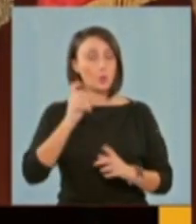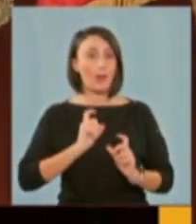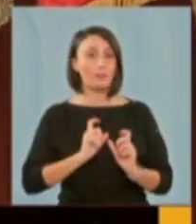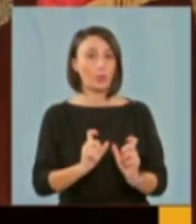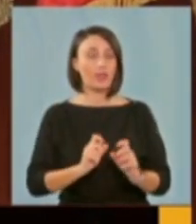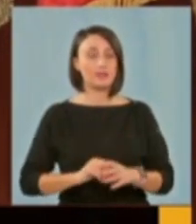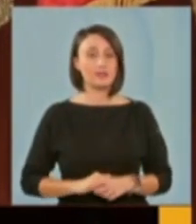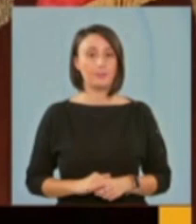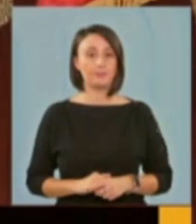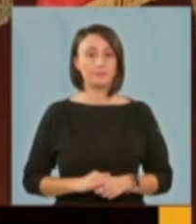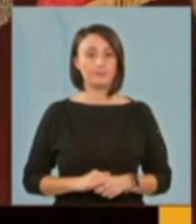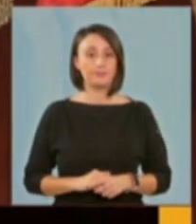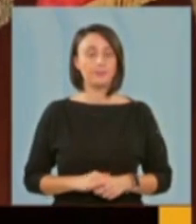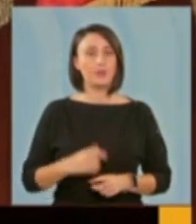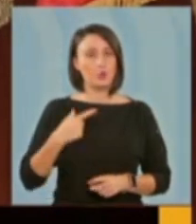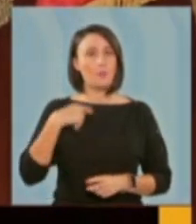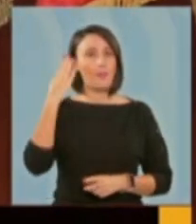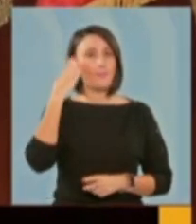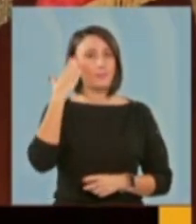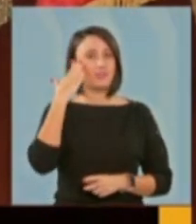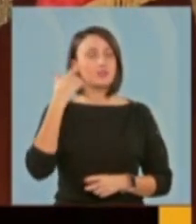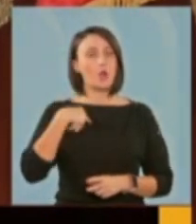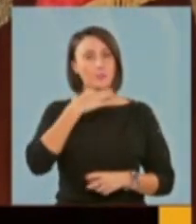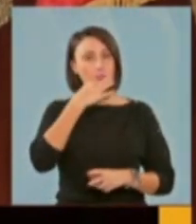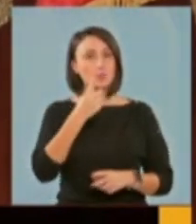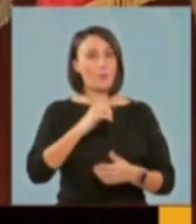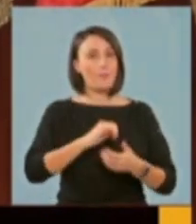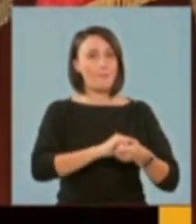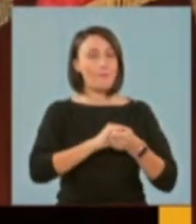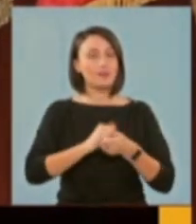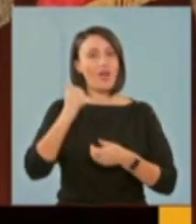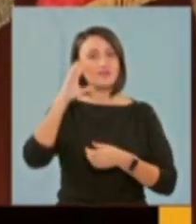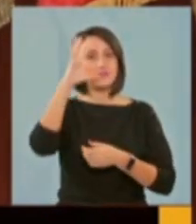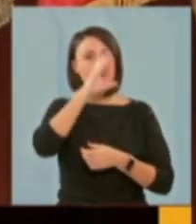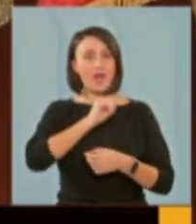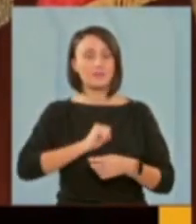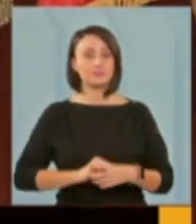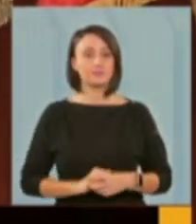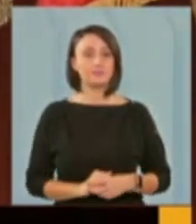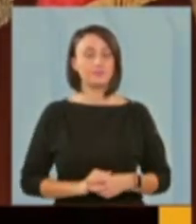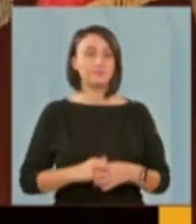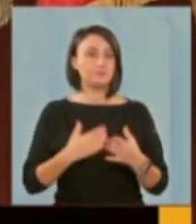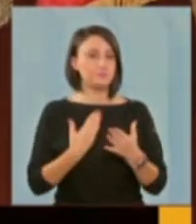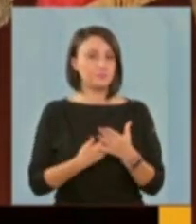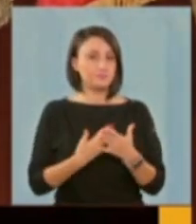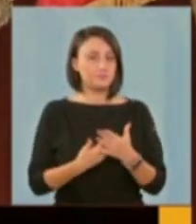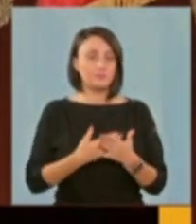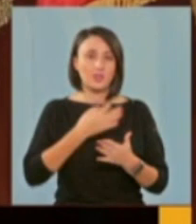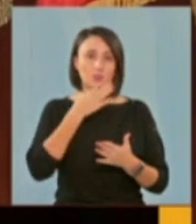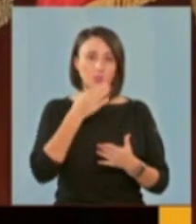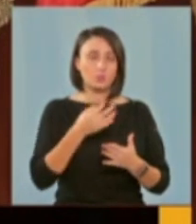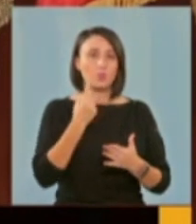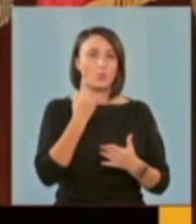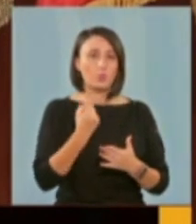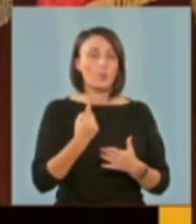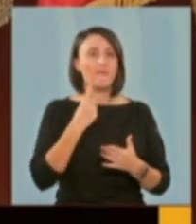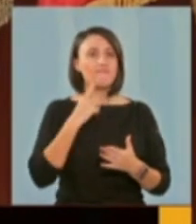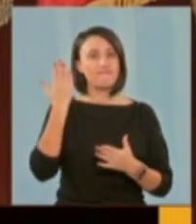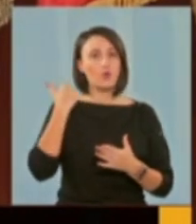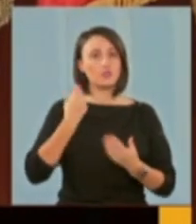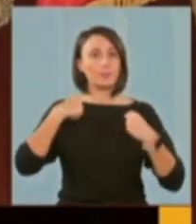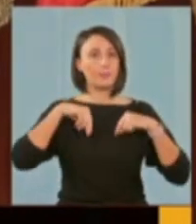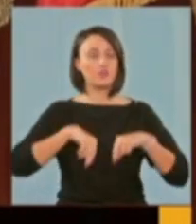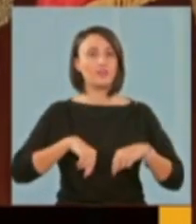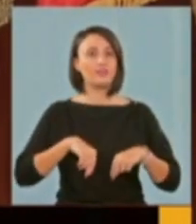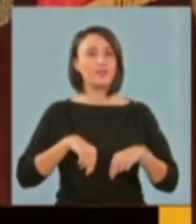securitate. Îmi aduc aminte și i-am spus-o și unui partener aseară de ce a spus un fost președinte